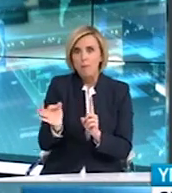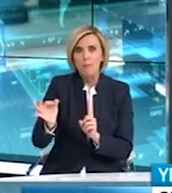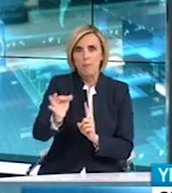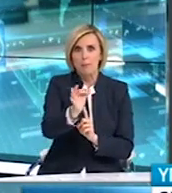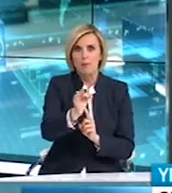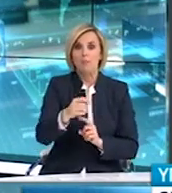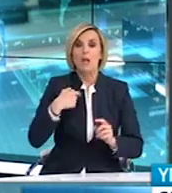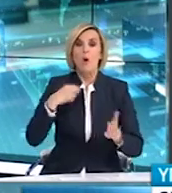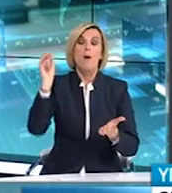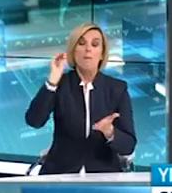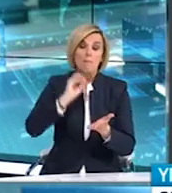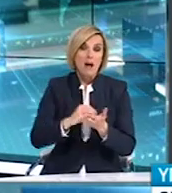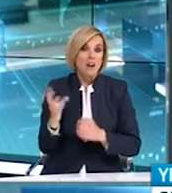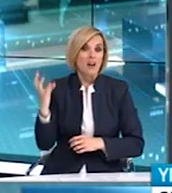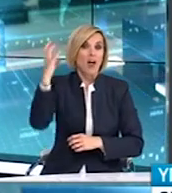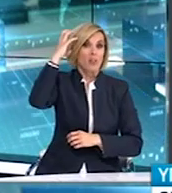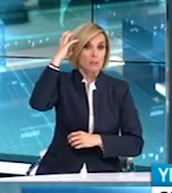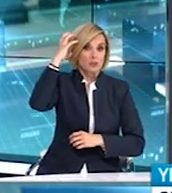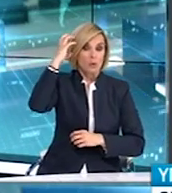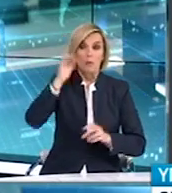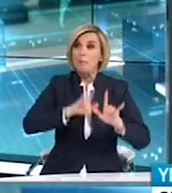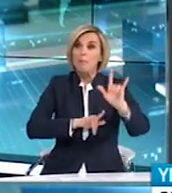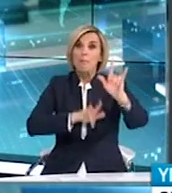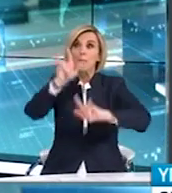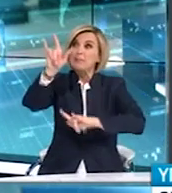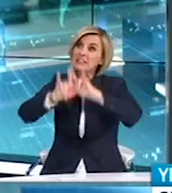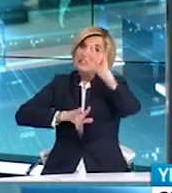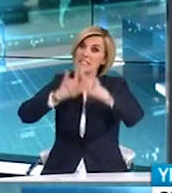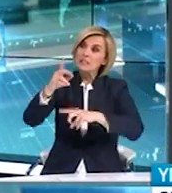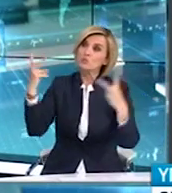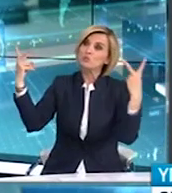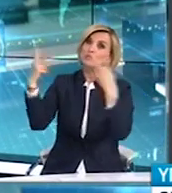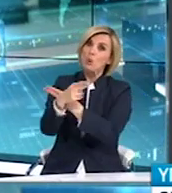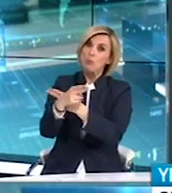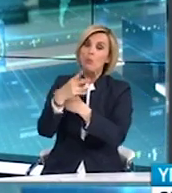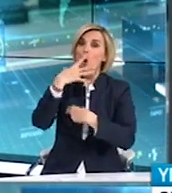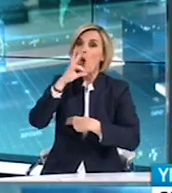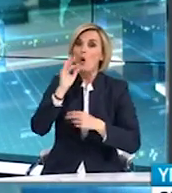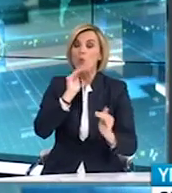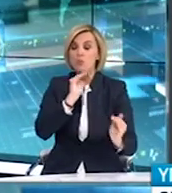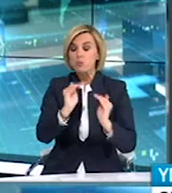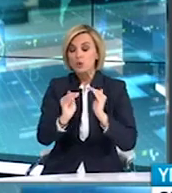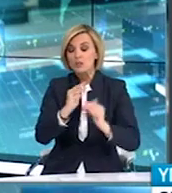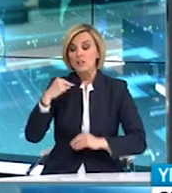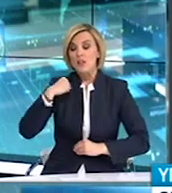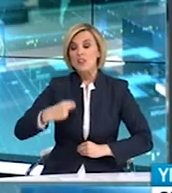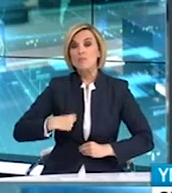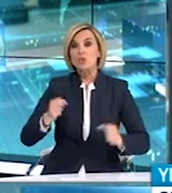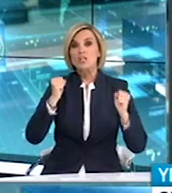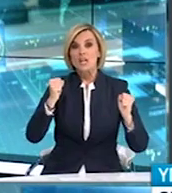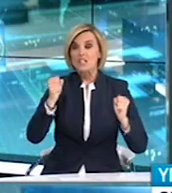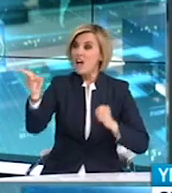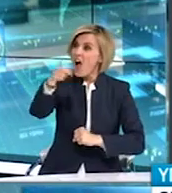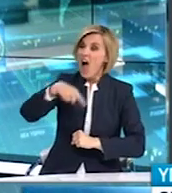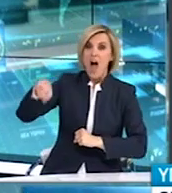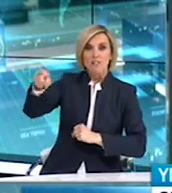και έκλεισαν για λόγους δημόσιας υγείας. Δεν έχουν καταλάβει κάποιοι ότι όσο και αν φωνάζουν, αν δεν έχουν σοβαρό λόγο, θα πρέπει να μείνουν